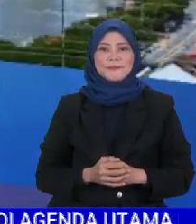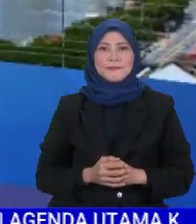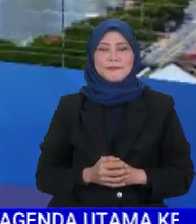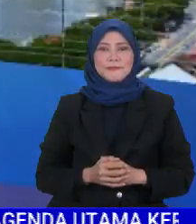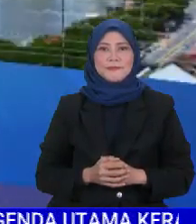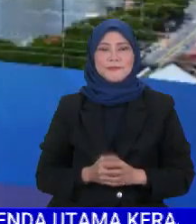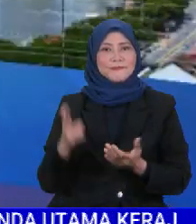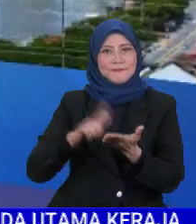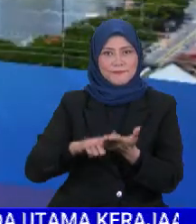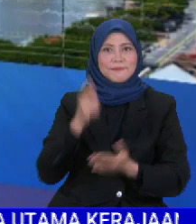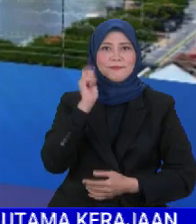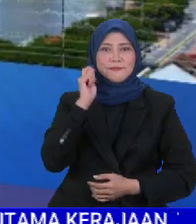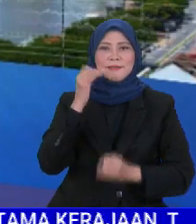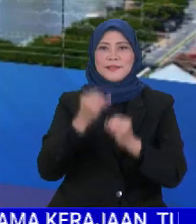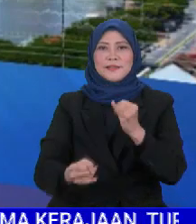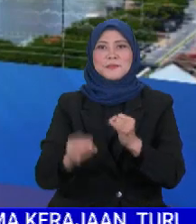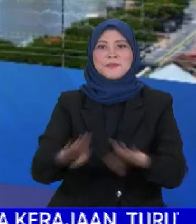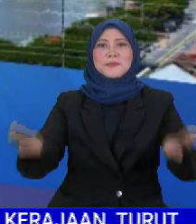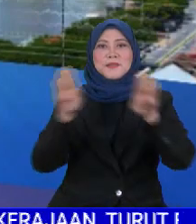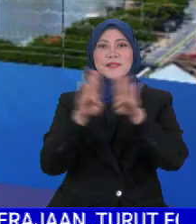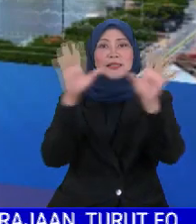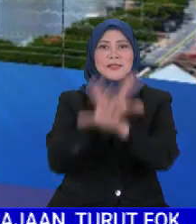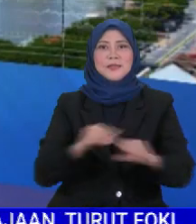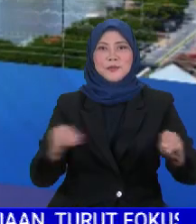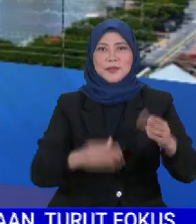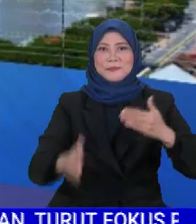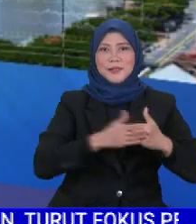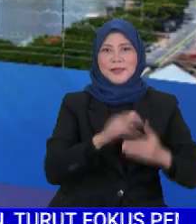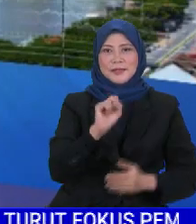Baik, saudara, perkembangan itu tadi mengakhiri berita dari Sarawak. Kita kembali